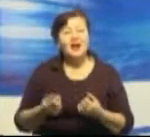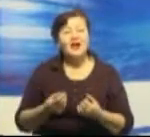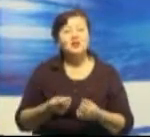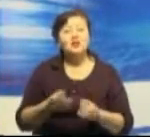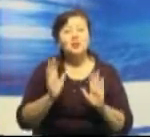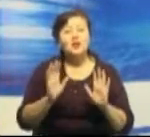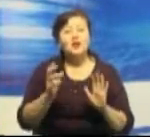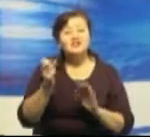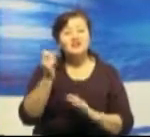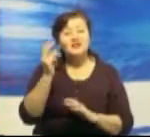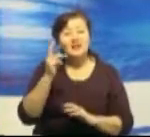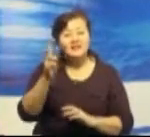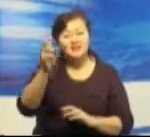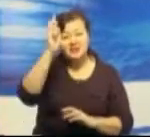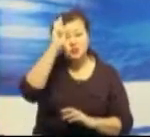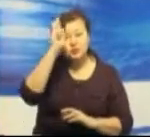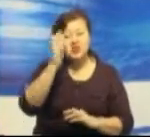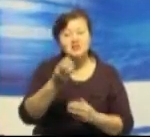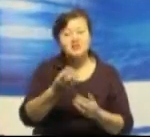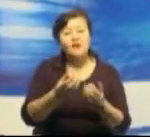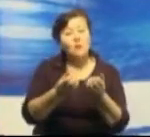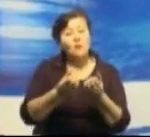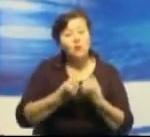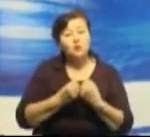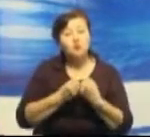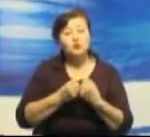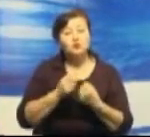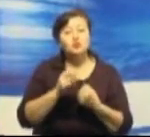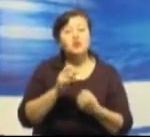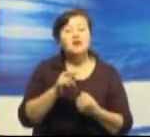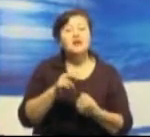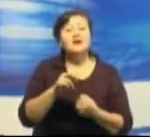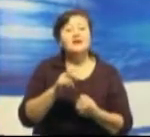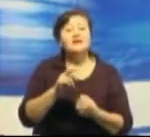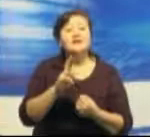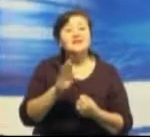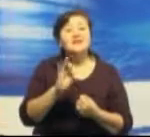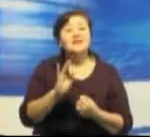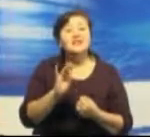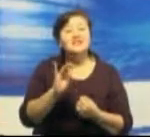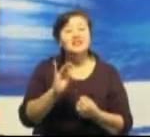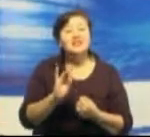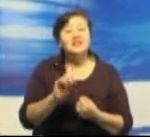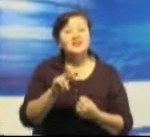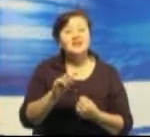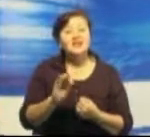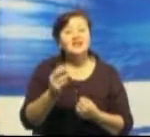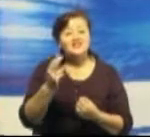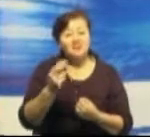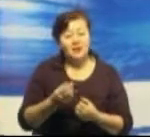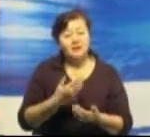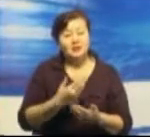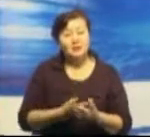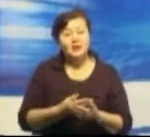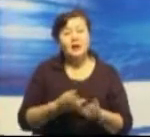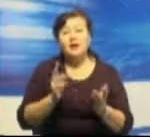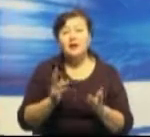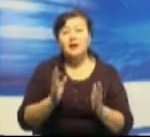Как будут дальше вестись дело производства, как будет архивное дело, библиотечное